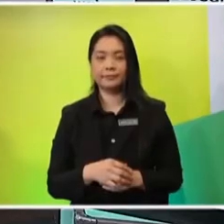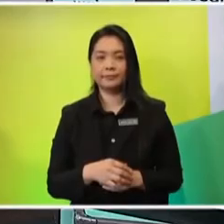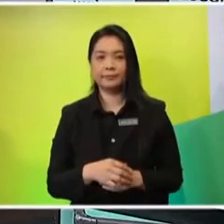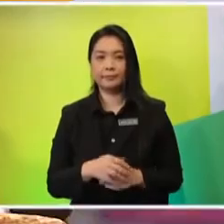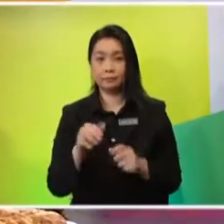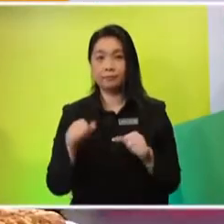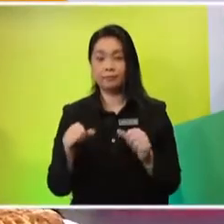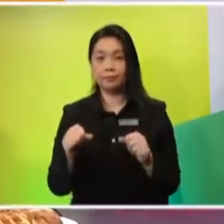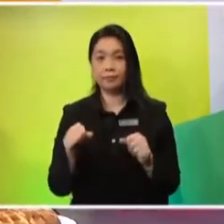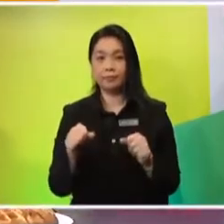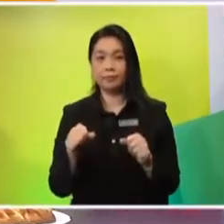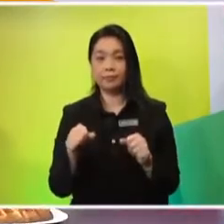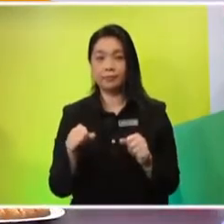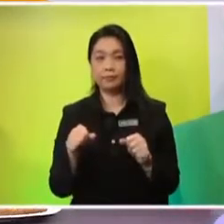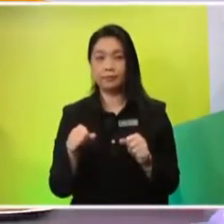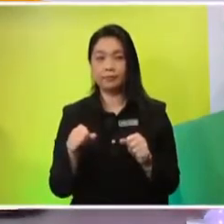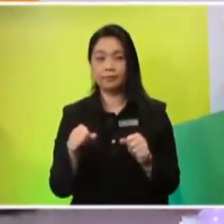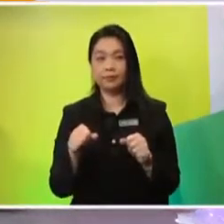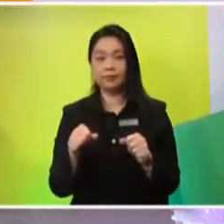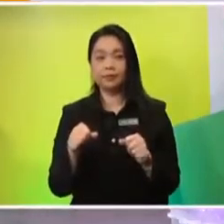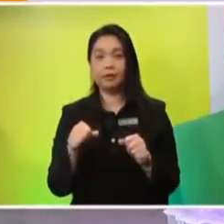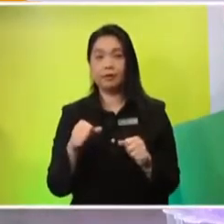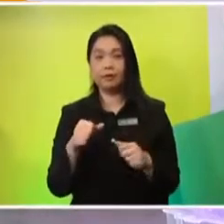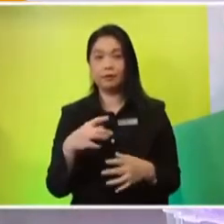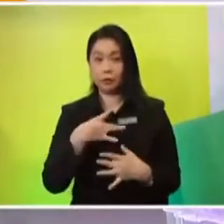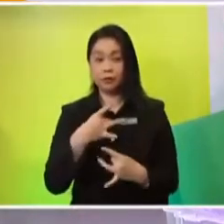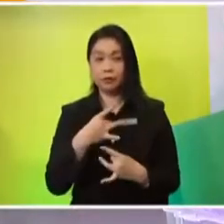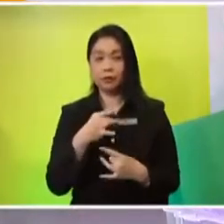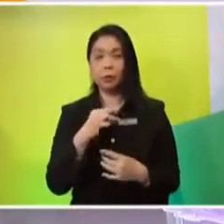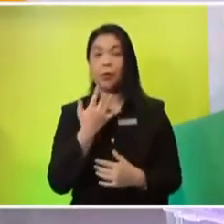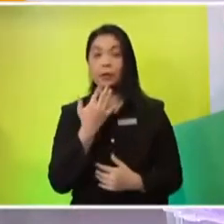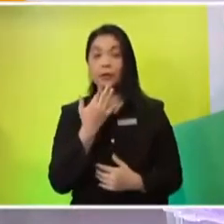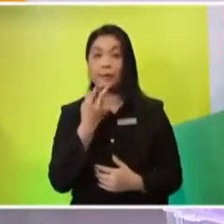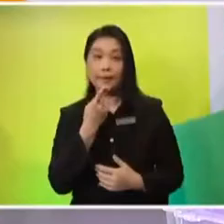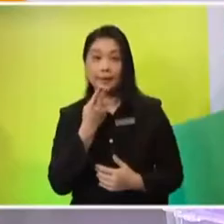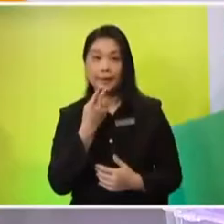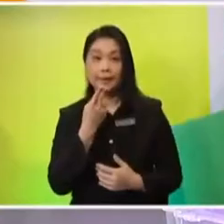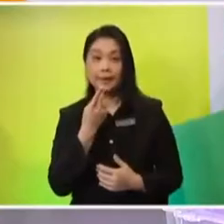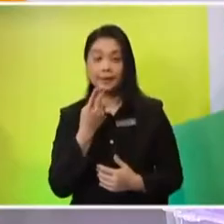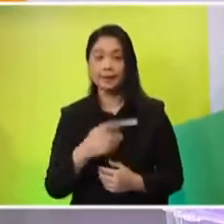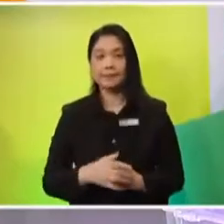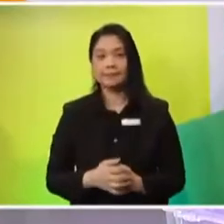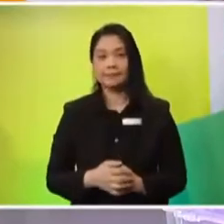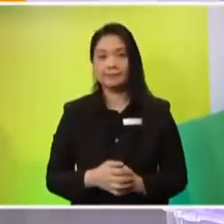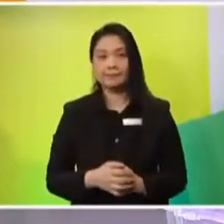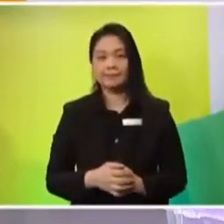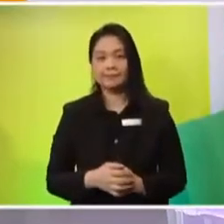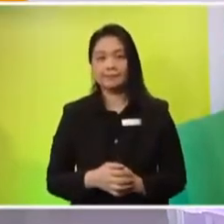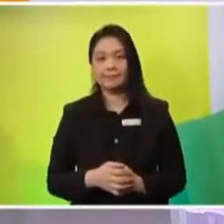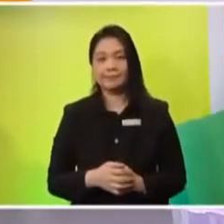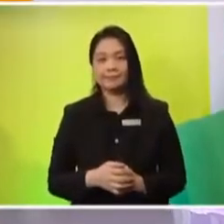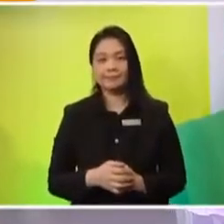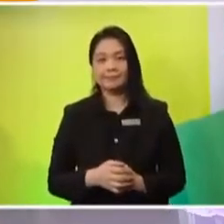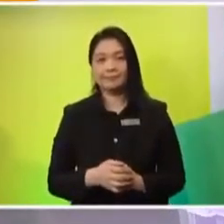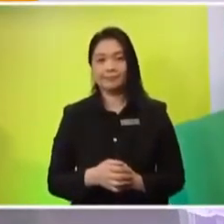jambu. Kenapa? Okay. Suka warna merah jambu ya? Okey, betul. Cikgu. Baik, cikgu. Saya